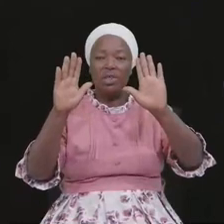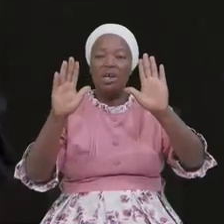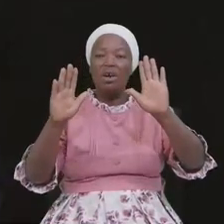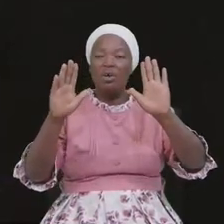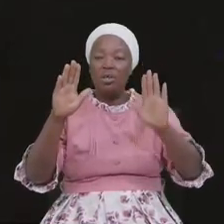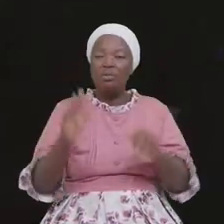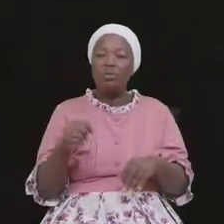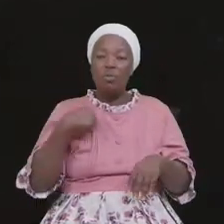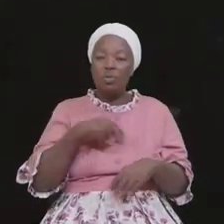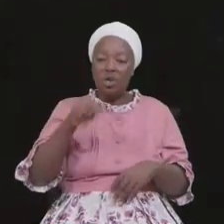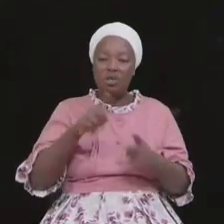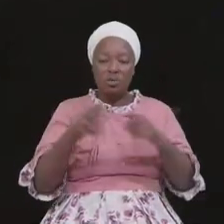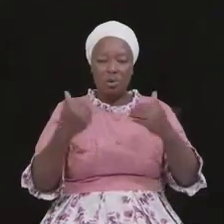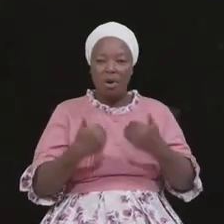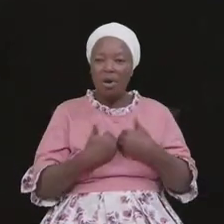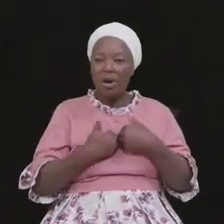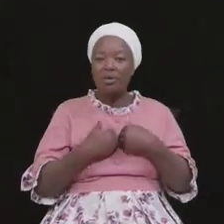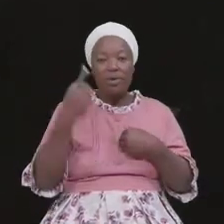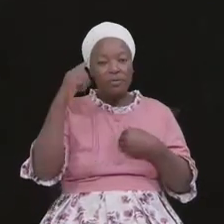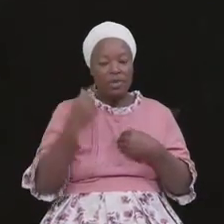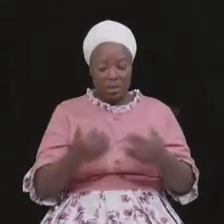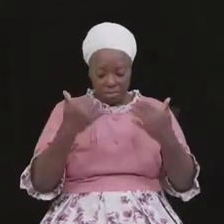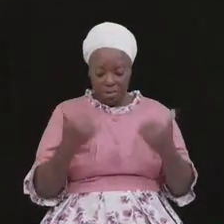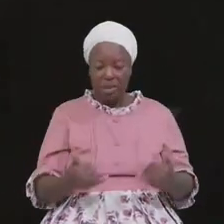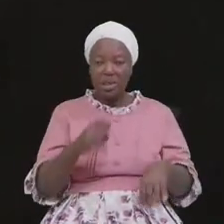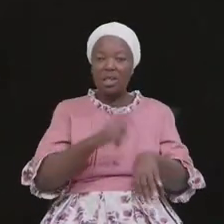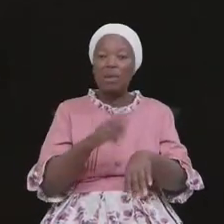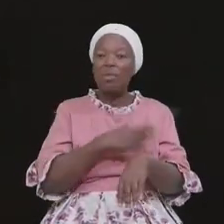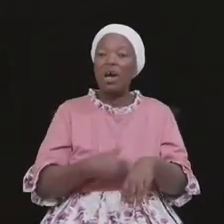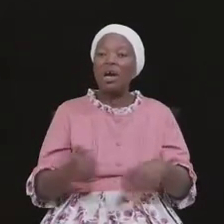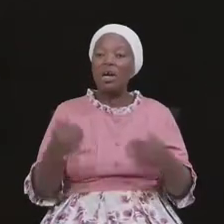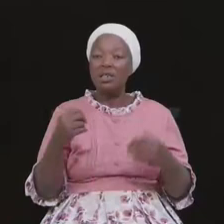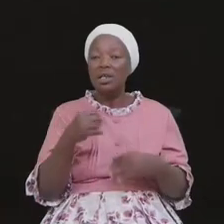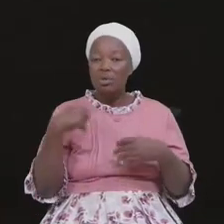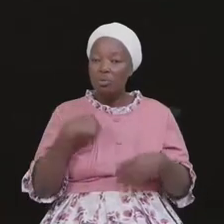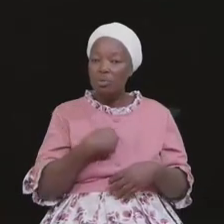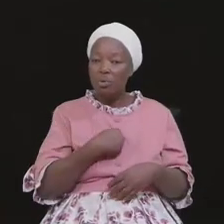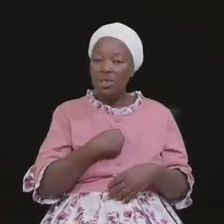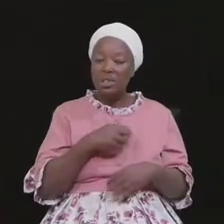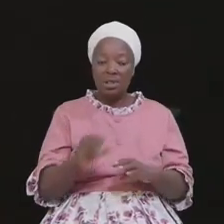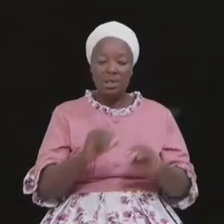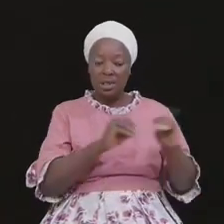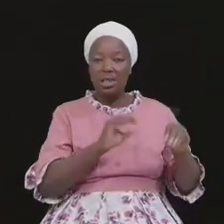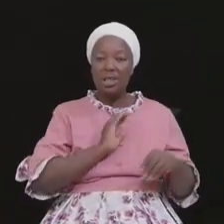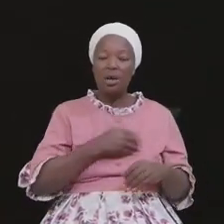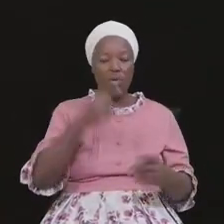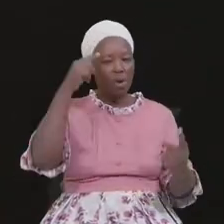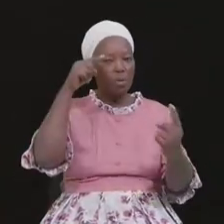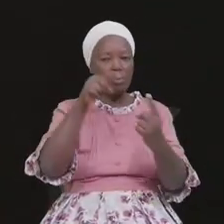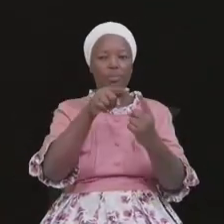nous devons avoir au temps présent, et quand nous fixons nos